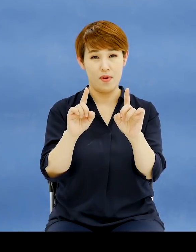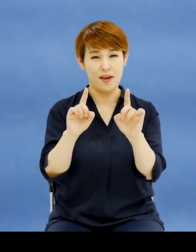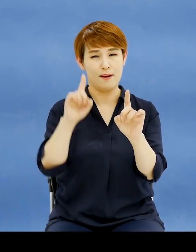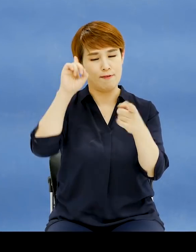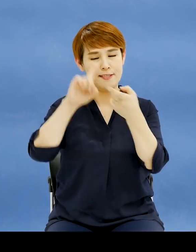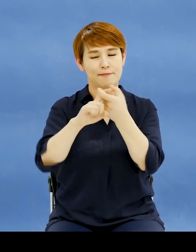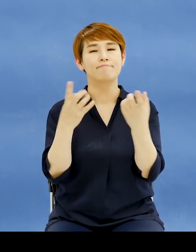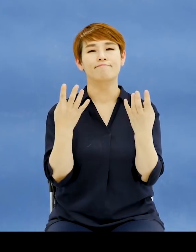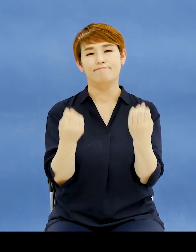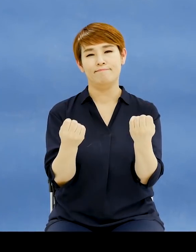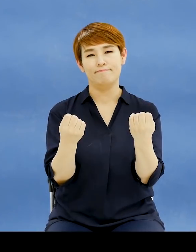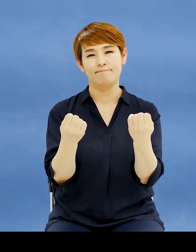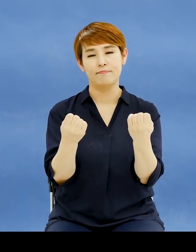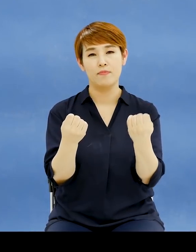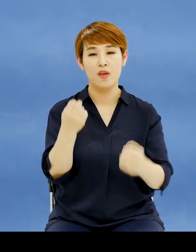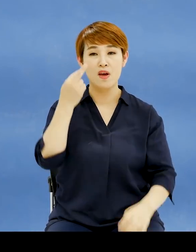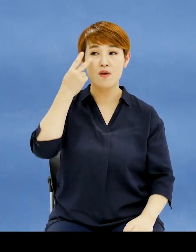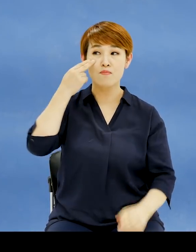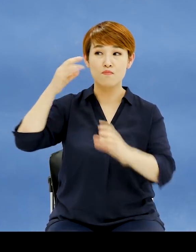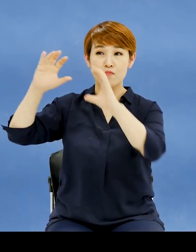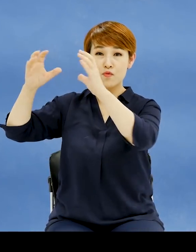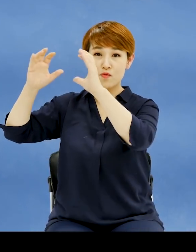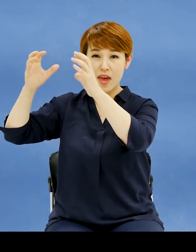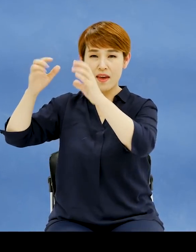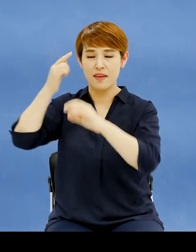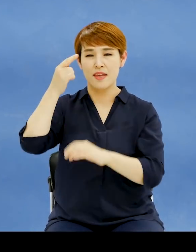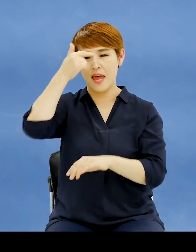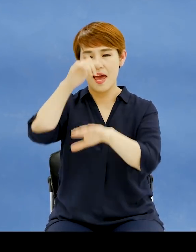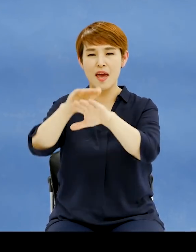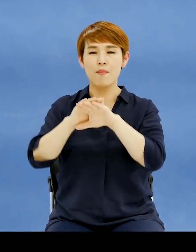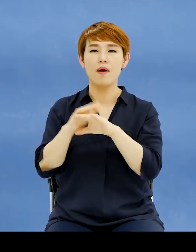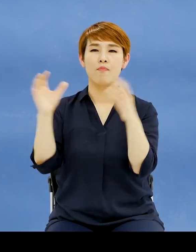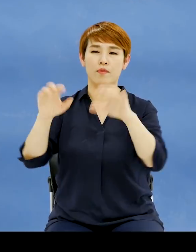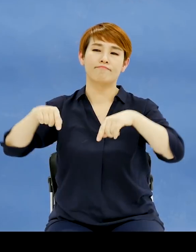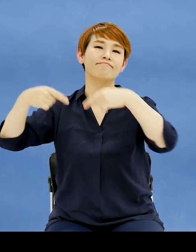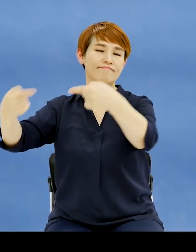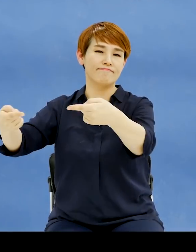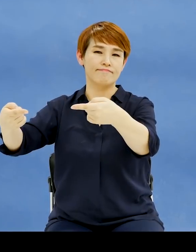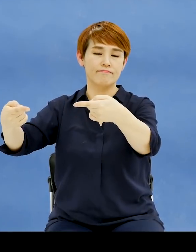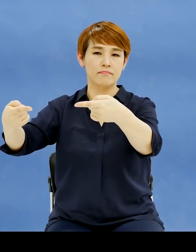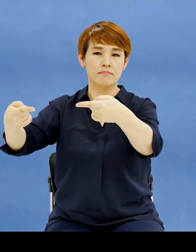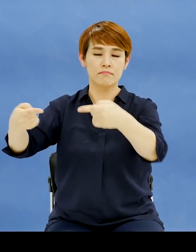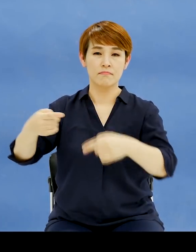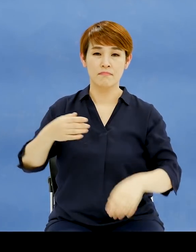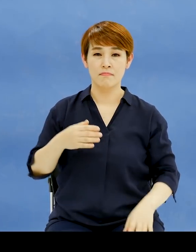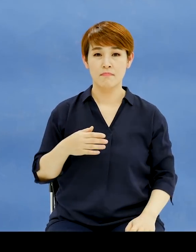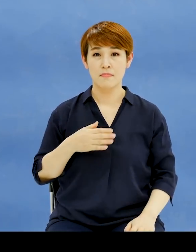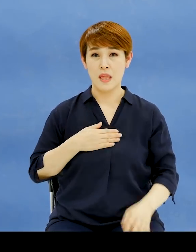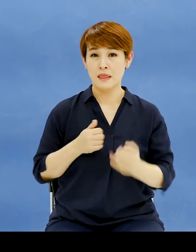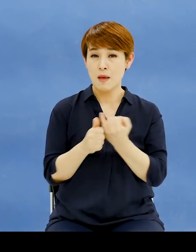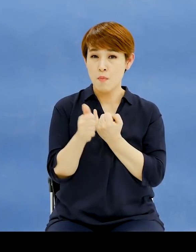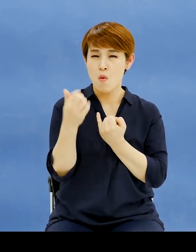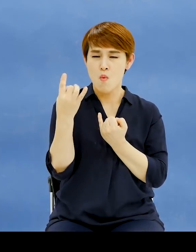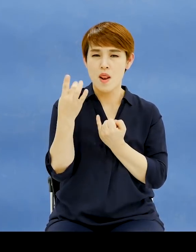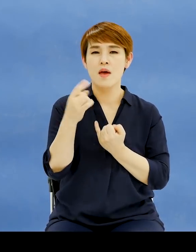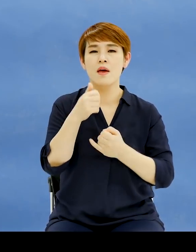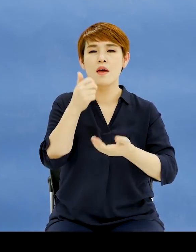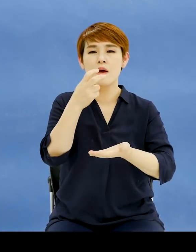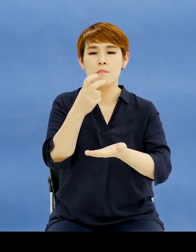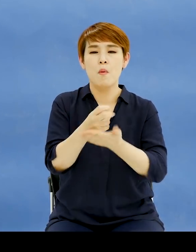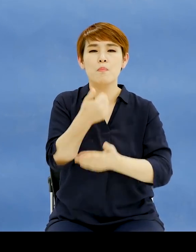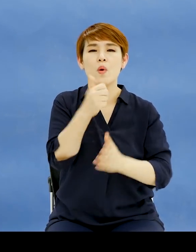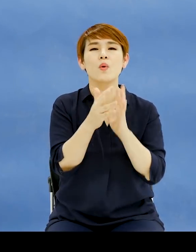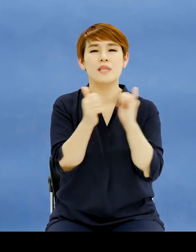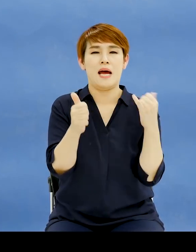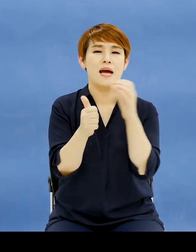이런 하나님 마음을 주셔서 저희가 이제 미국에 그 예배 컨퍼런스를 갔었어요. 네. 근데 저희 목사님 원래